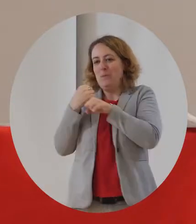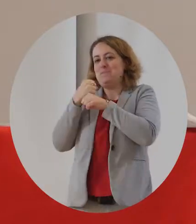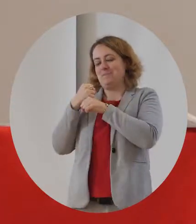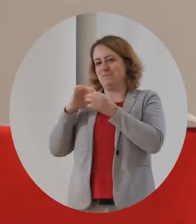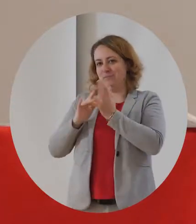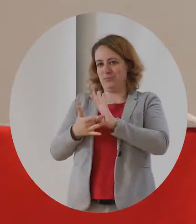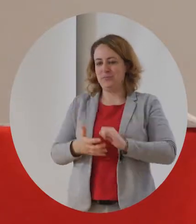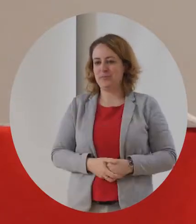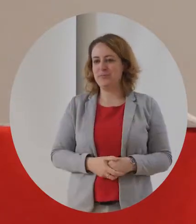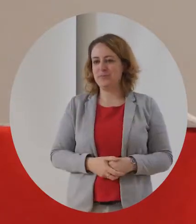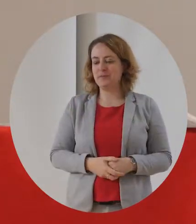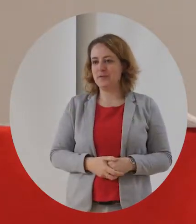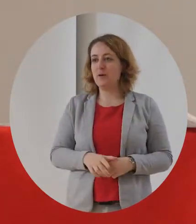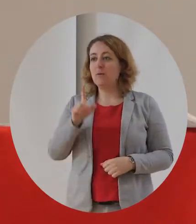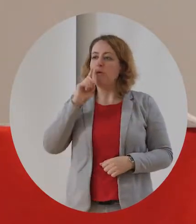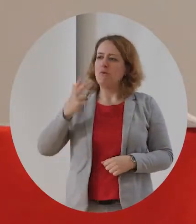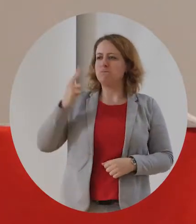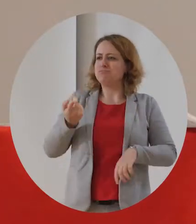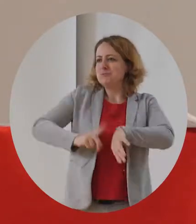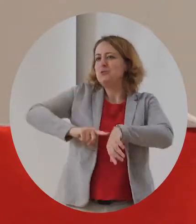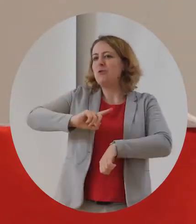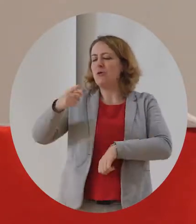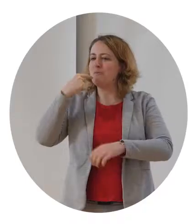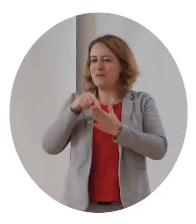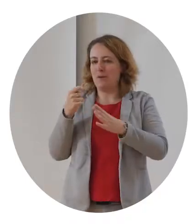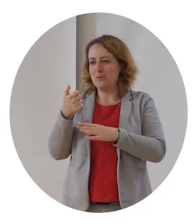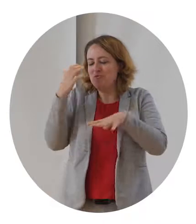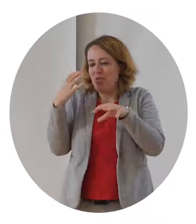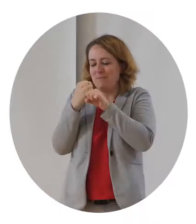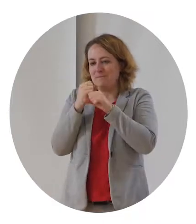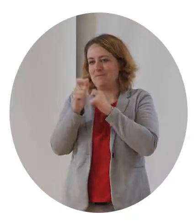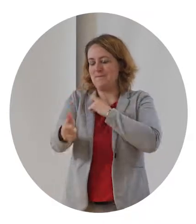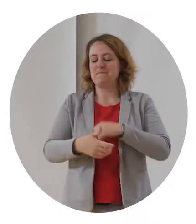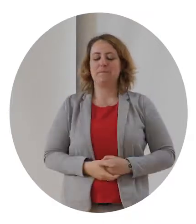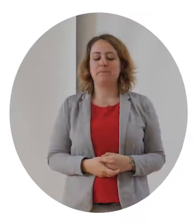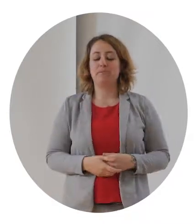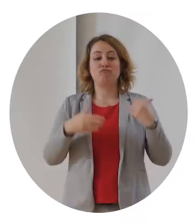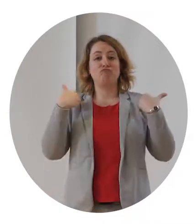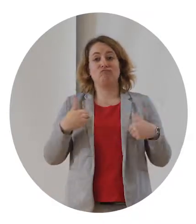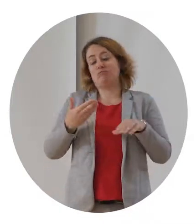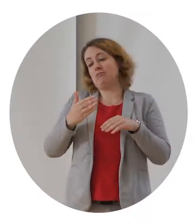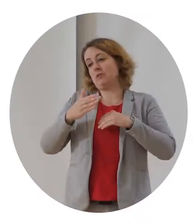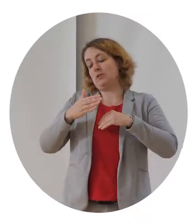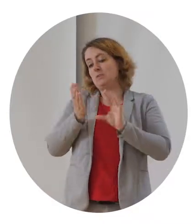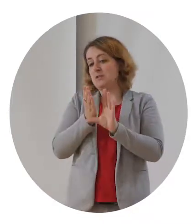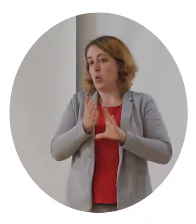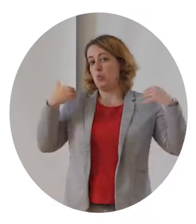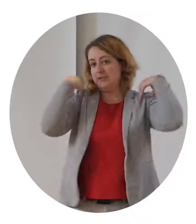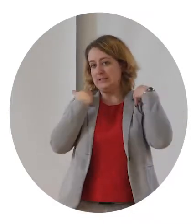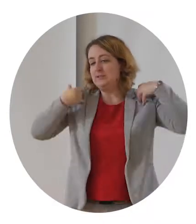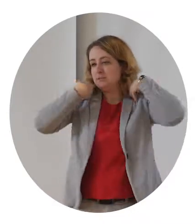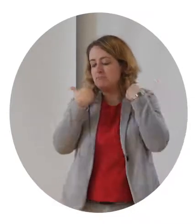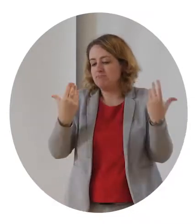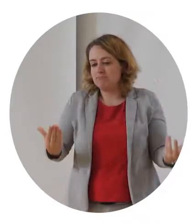parce que c'est difficile de démarrer comme ça de but en blanc. Mais en tant que psychomotricien, nous avons évidemment